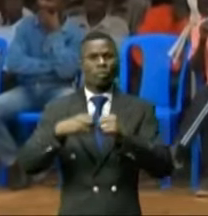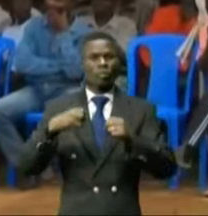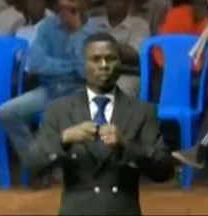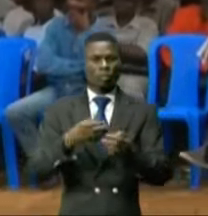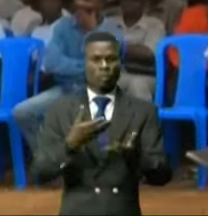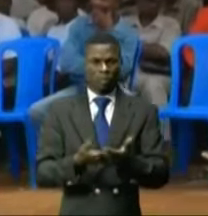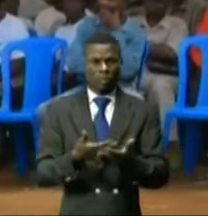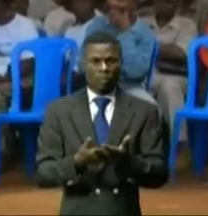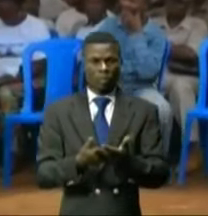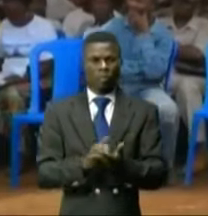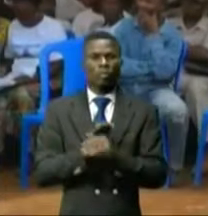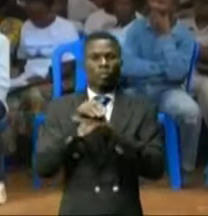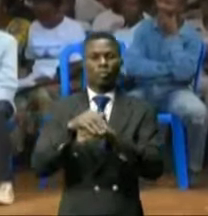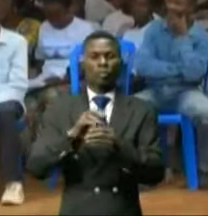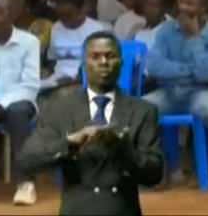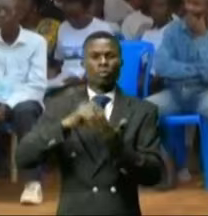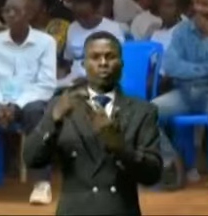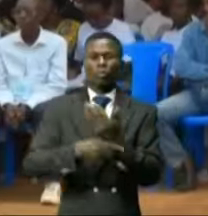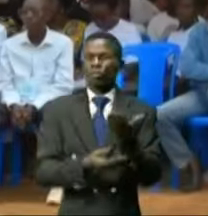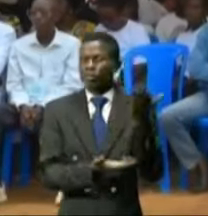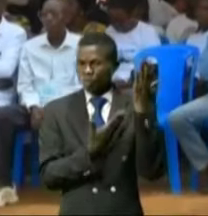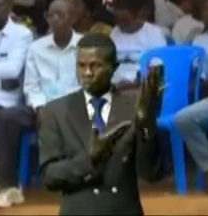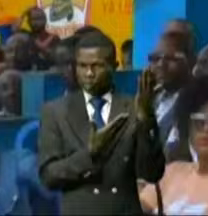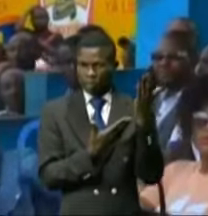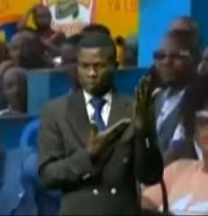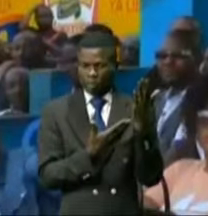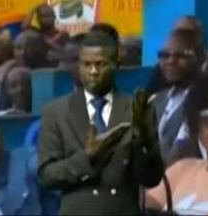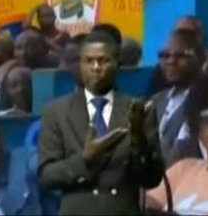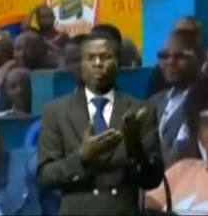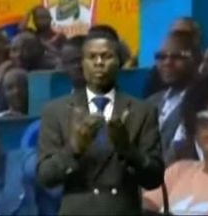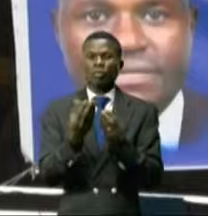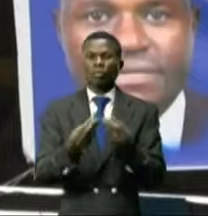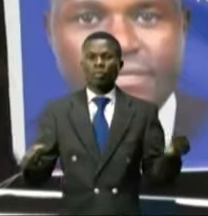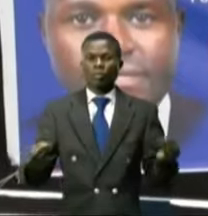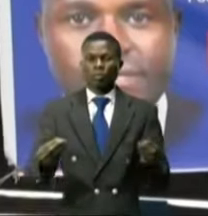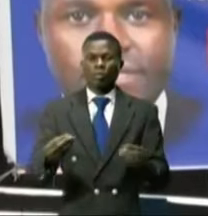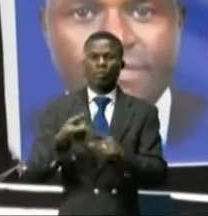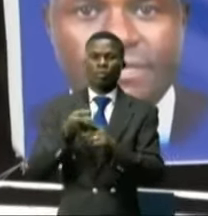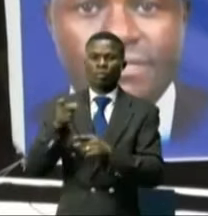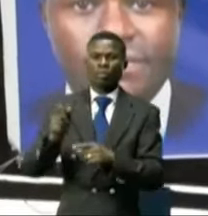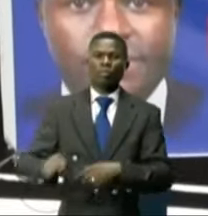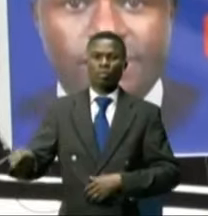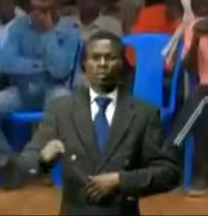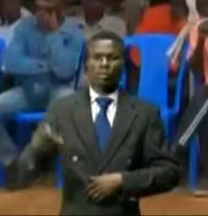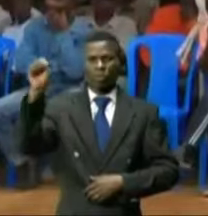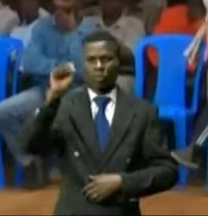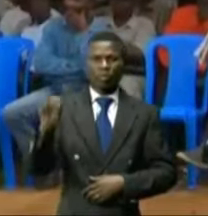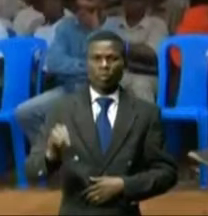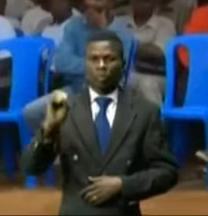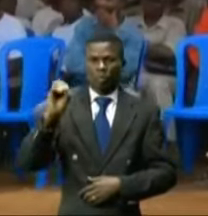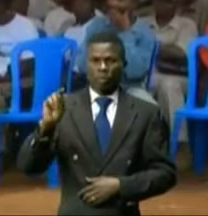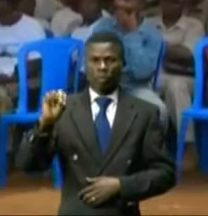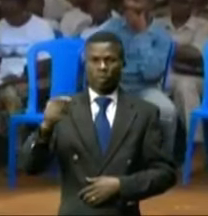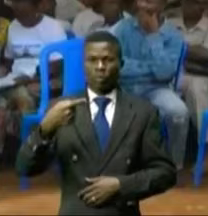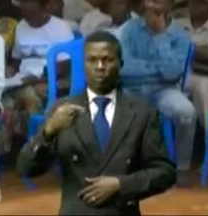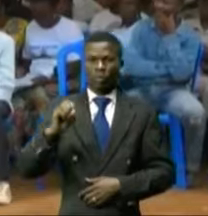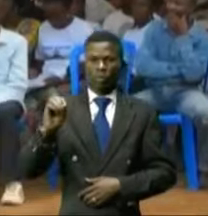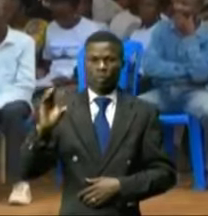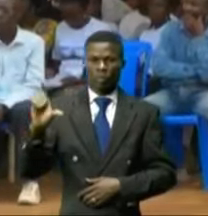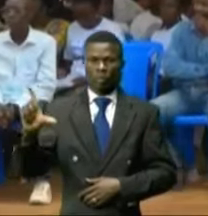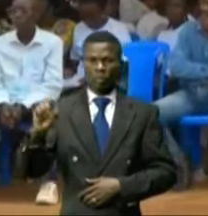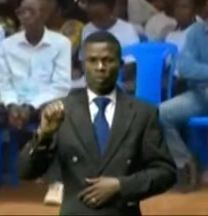l'électricité fait partie des défis majeurs qui comptent relever Patou Kavena dans les territoires des Songololos. Cette